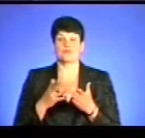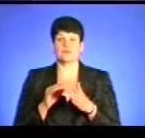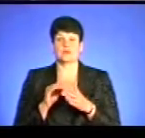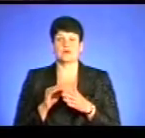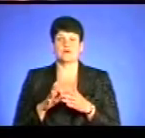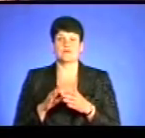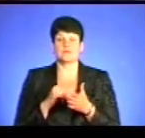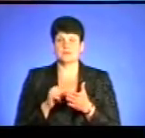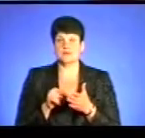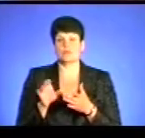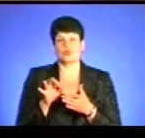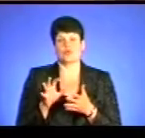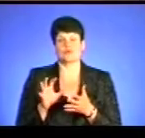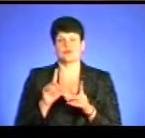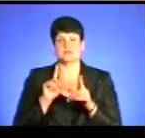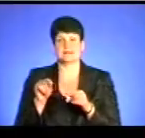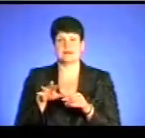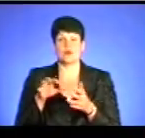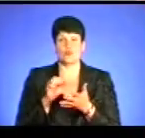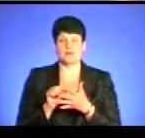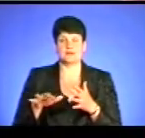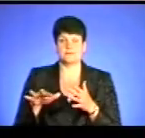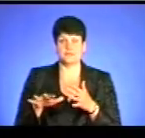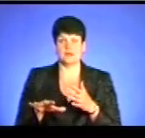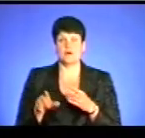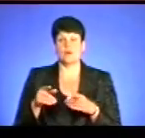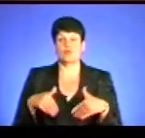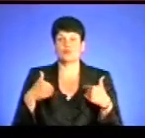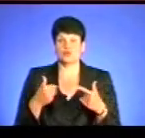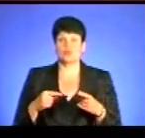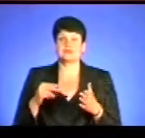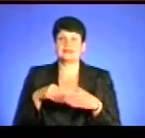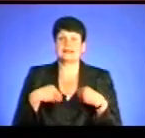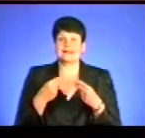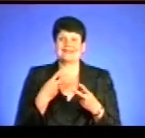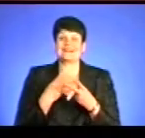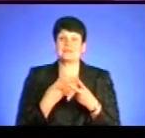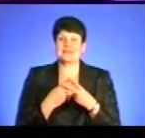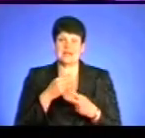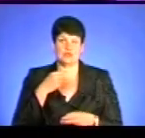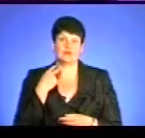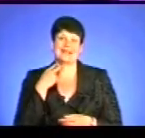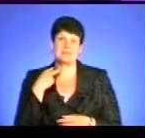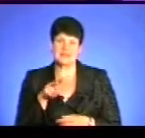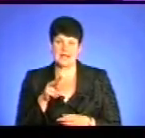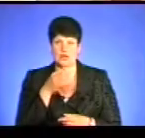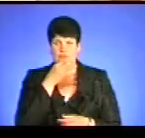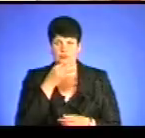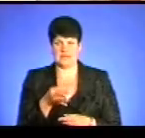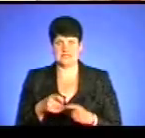територій. Автори законопроекту пропонують встановити кримінальну відповідальність за порушення викладених ними обмежень.